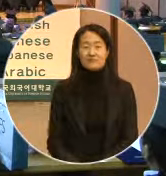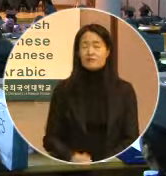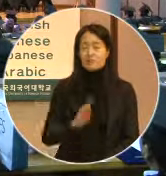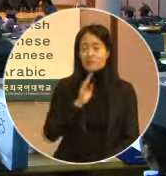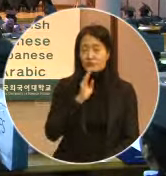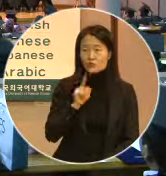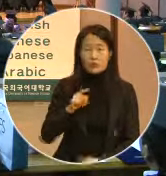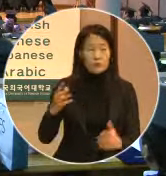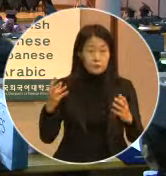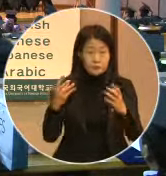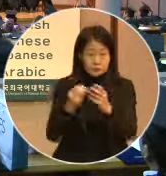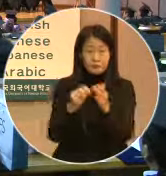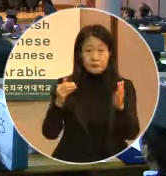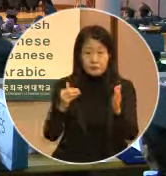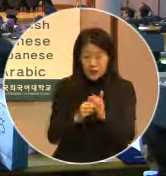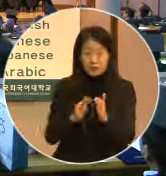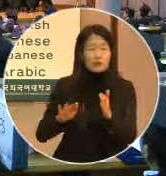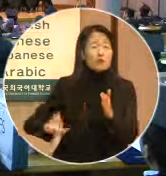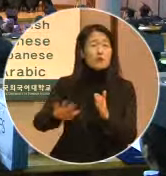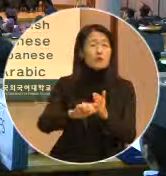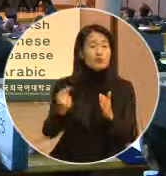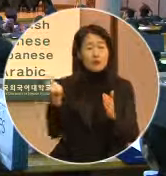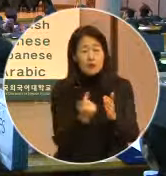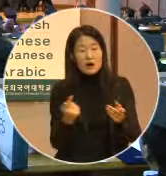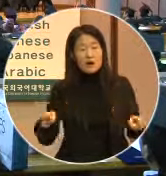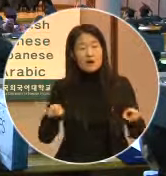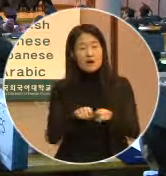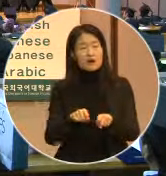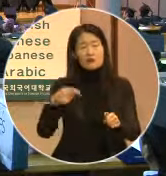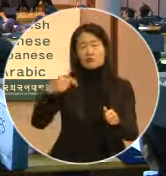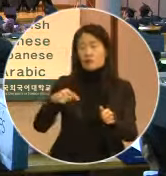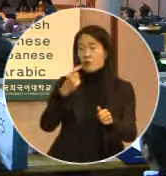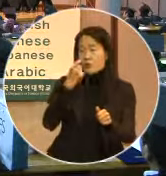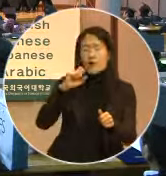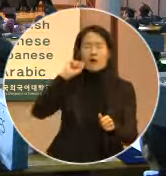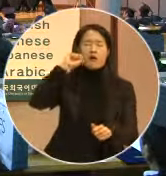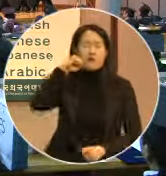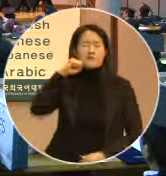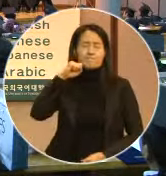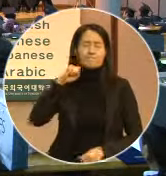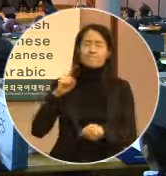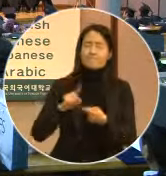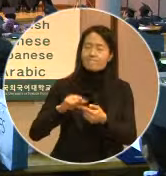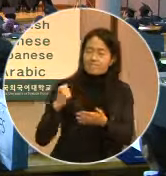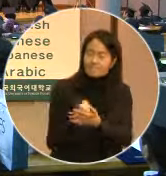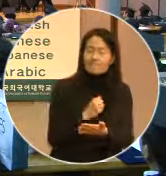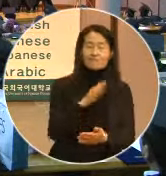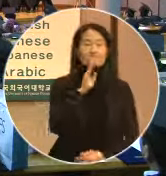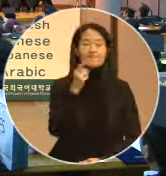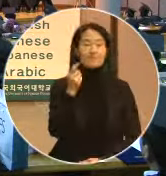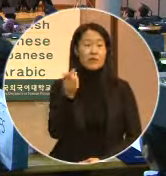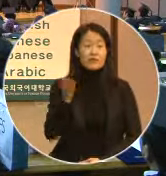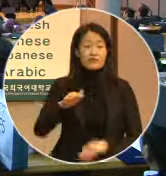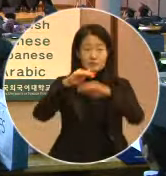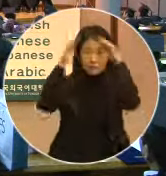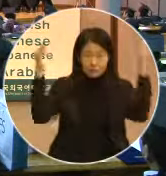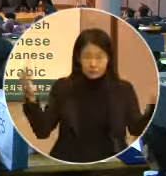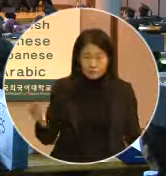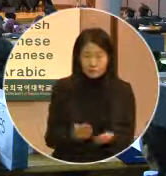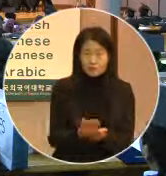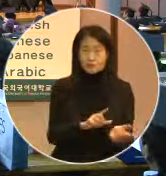비록 완공된 시설에서 여러분과 함께 할 수 없는 아쉬움은 있지만 이 모든 것이